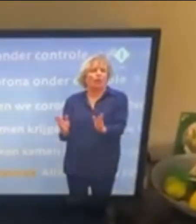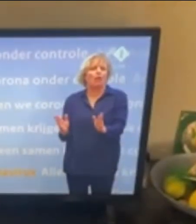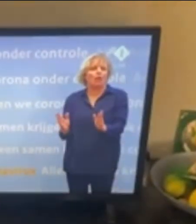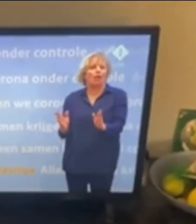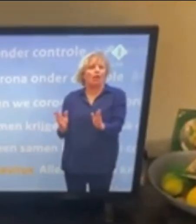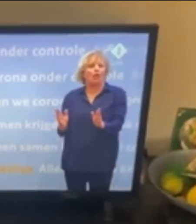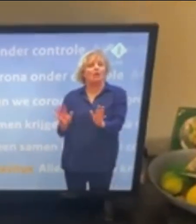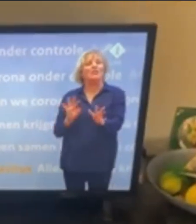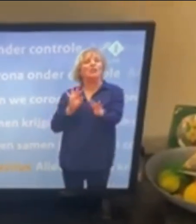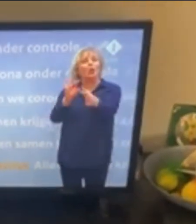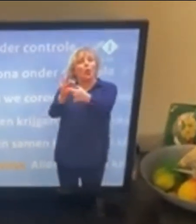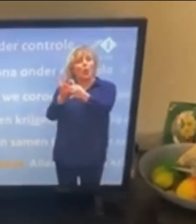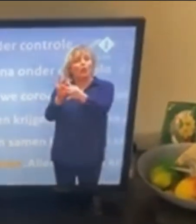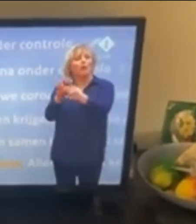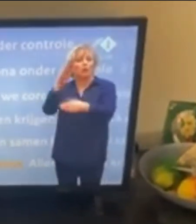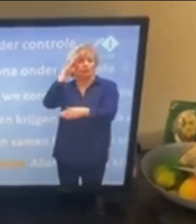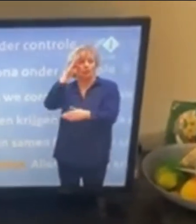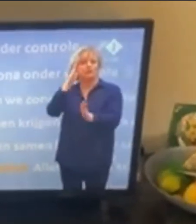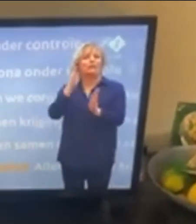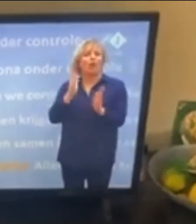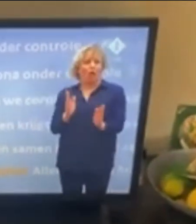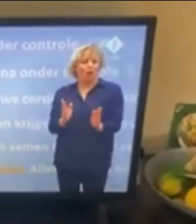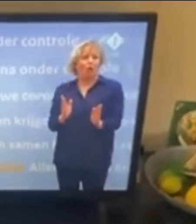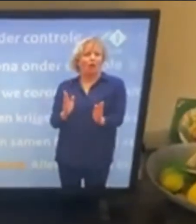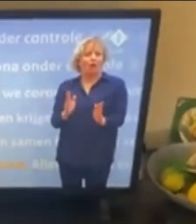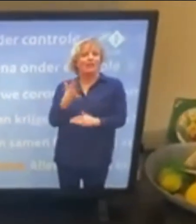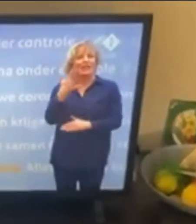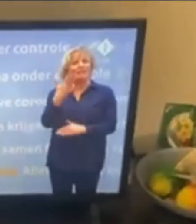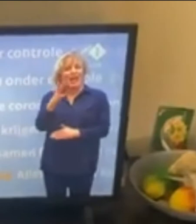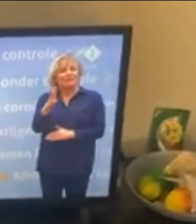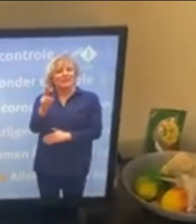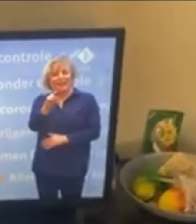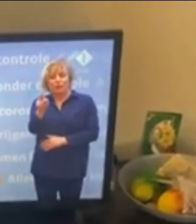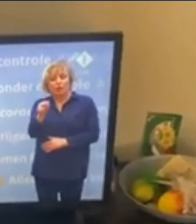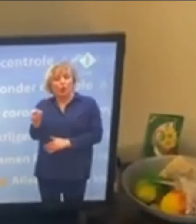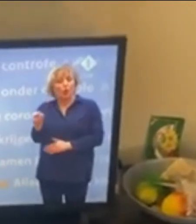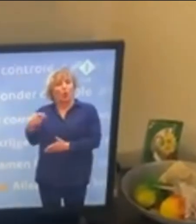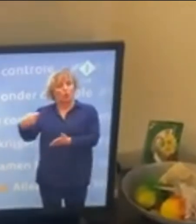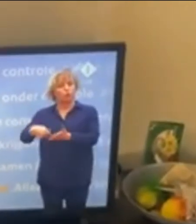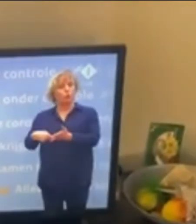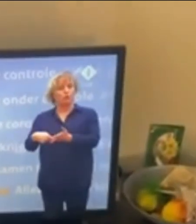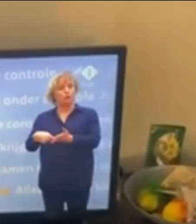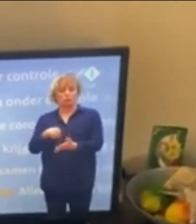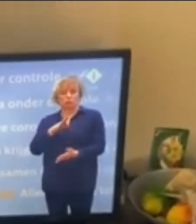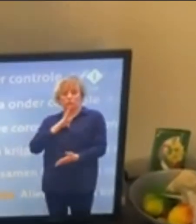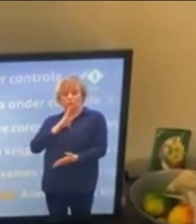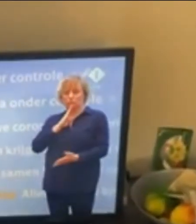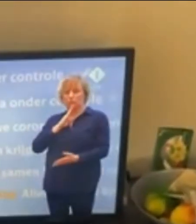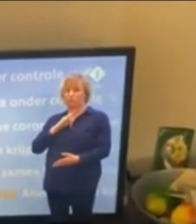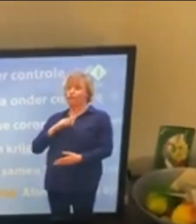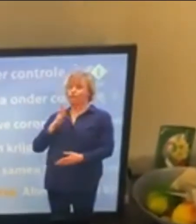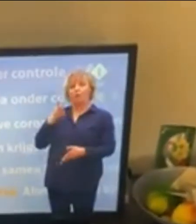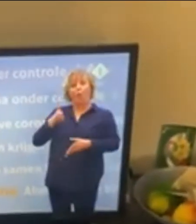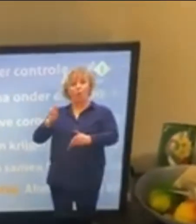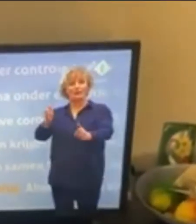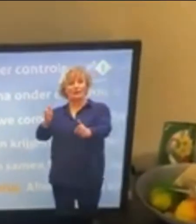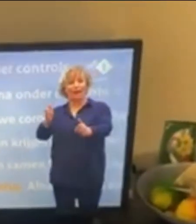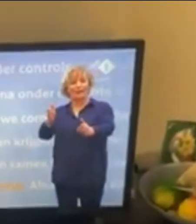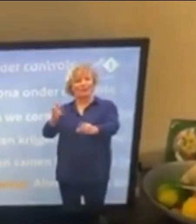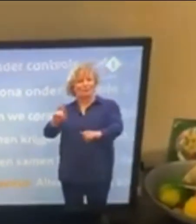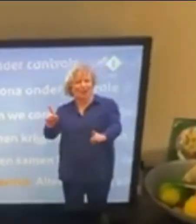Daar is ook goed contact over met de politie. Er is ook 95 euro boete als je op straat bent, terwijl je niet op straat